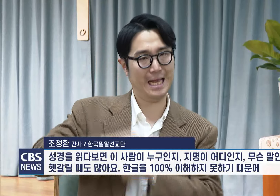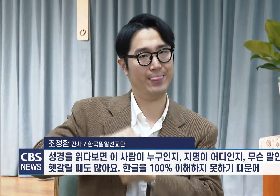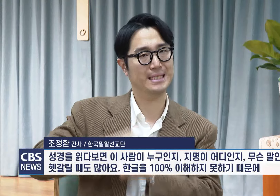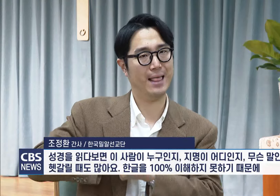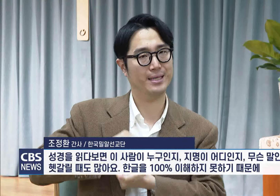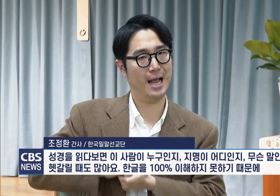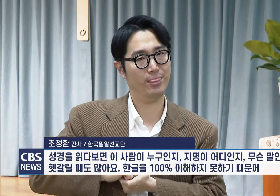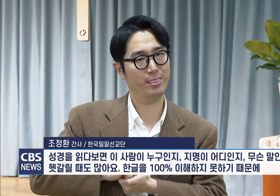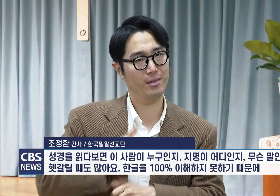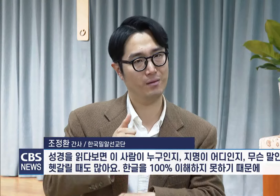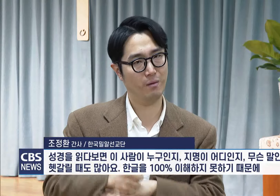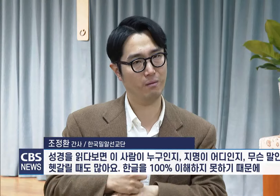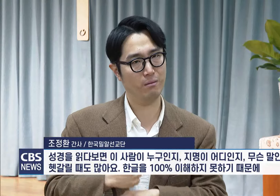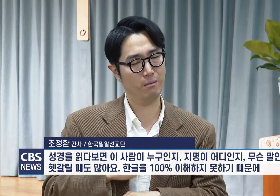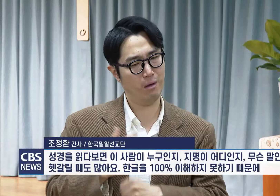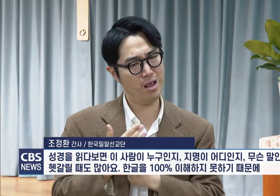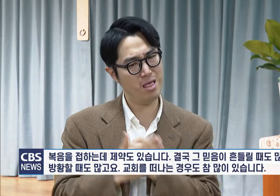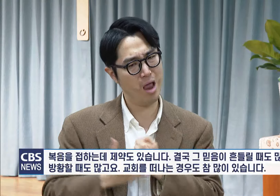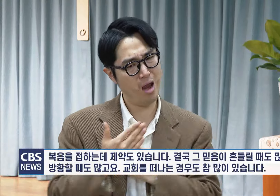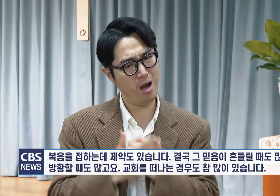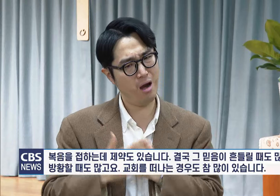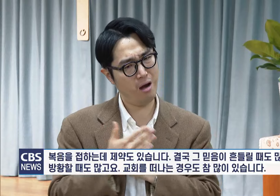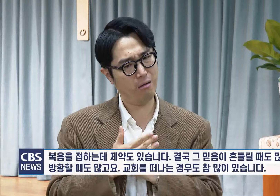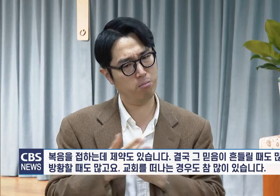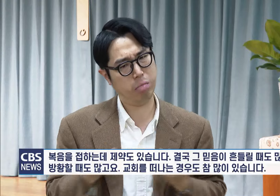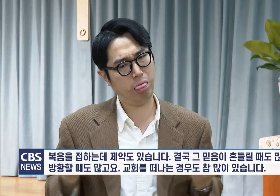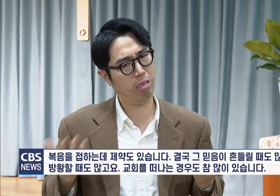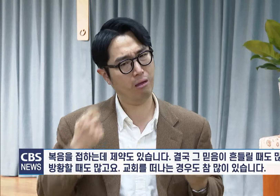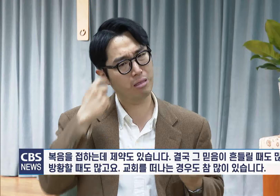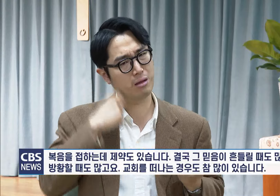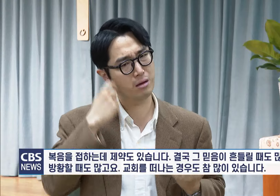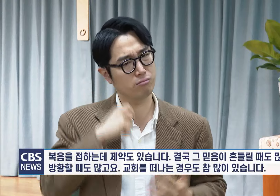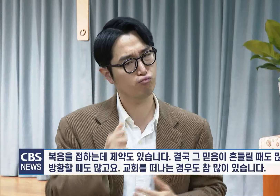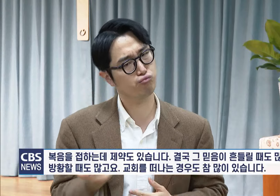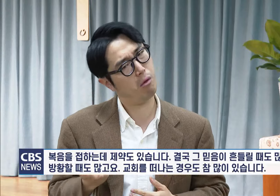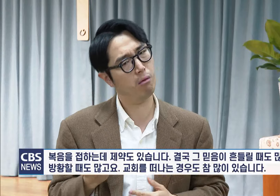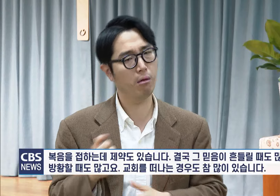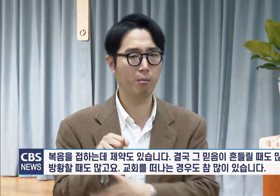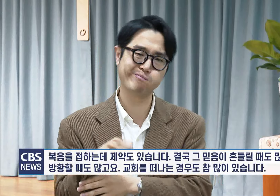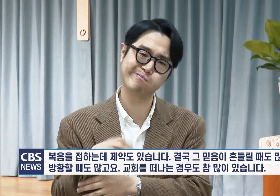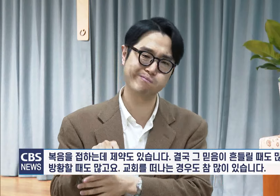한글을 100% 이해하지 못하기 때문에 복음을 접하는 데 제약도 있습니다.